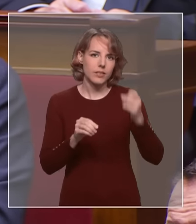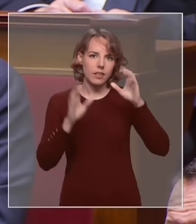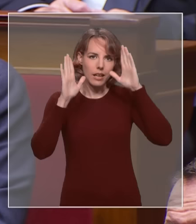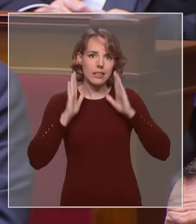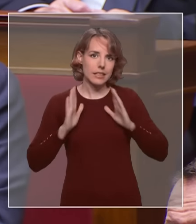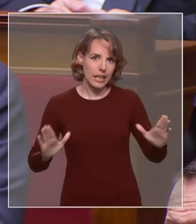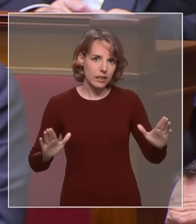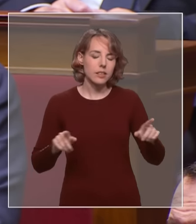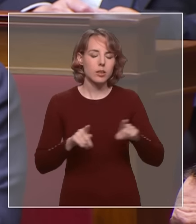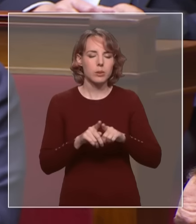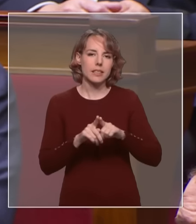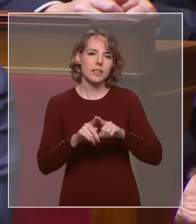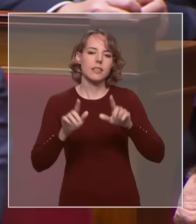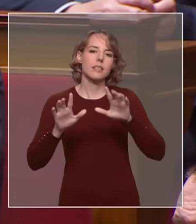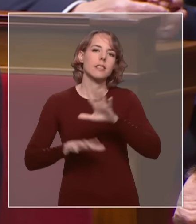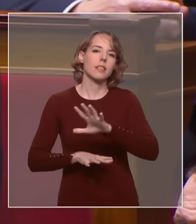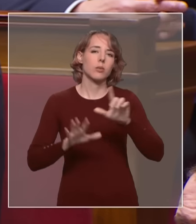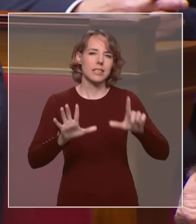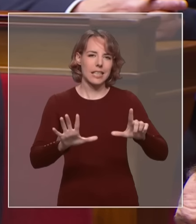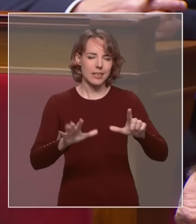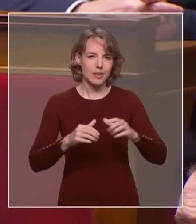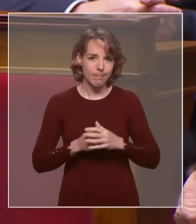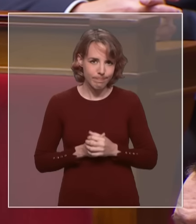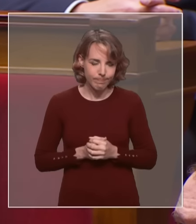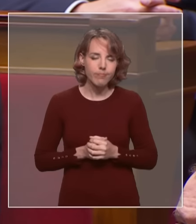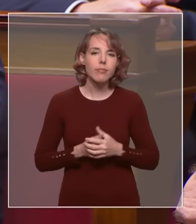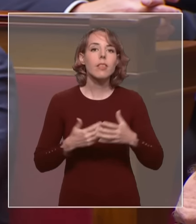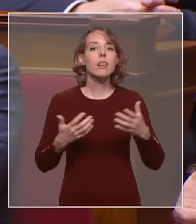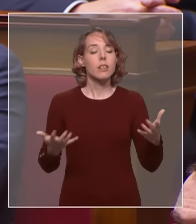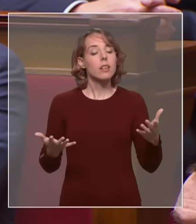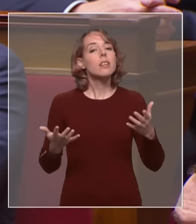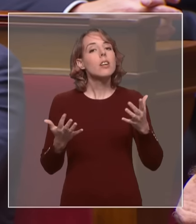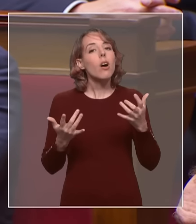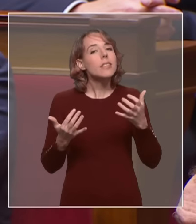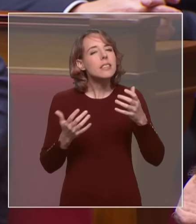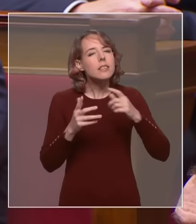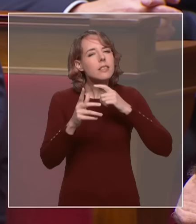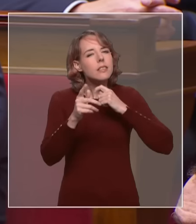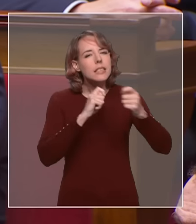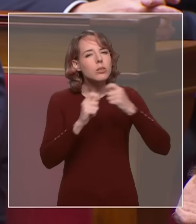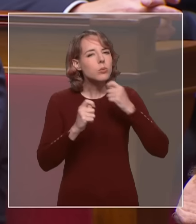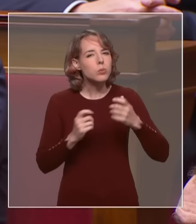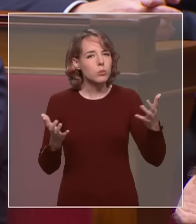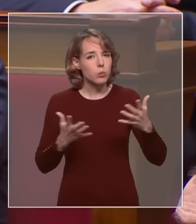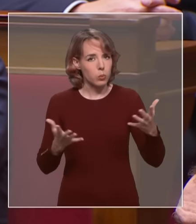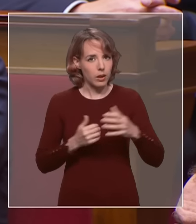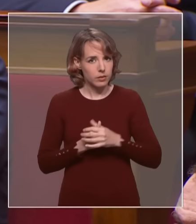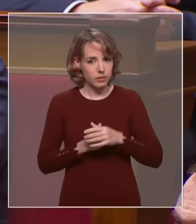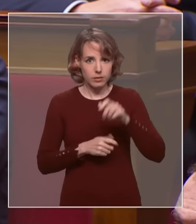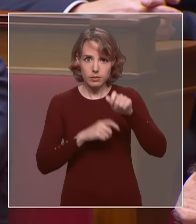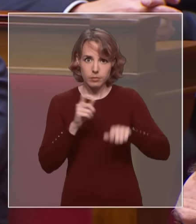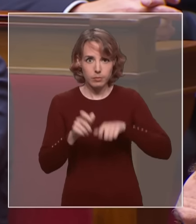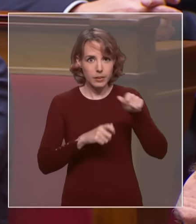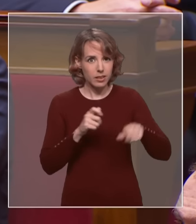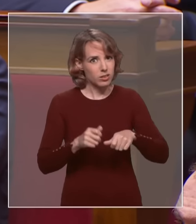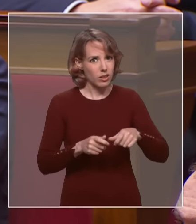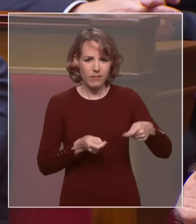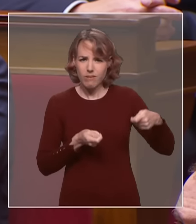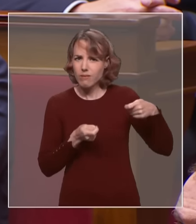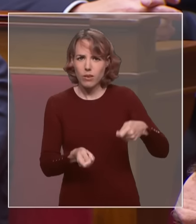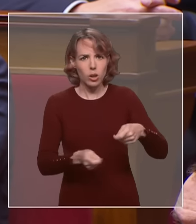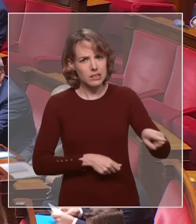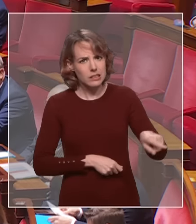Moselle. Je souhaite vous interpeller sur la considération qui a été apportée par notre pays au triste sort des incorporés de force des